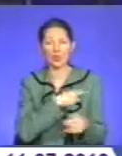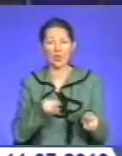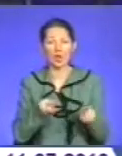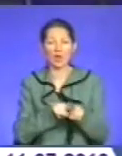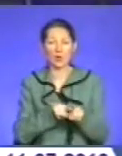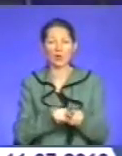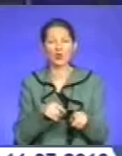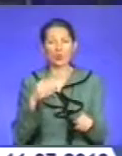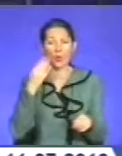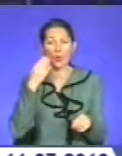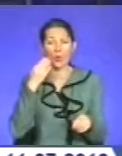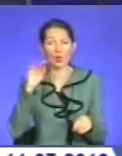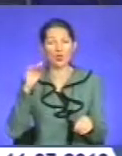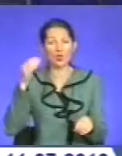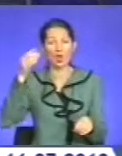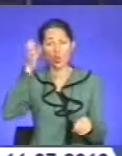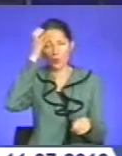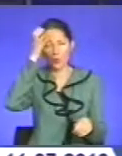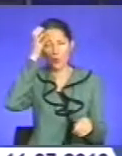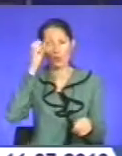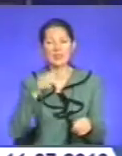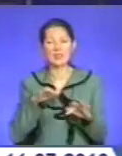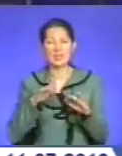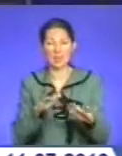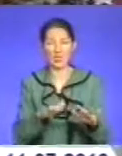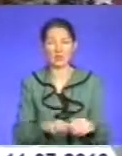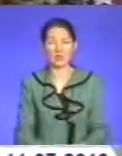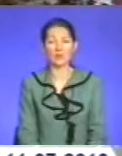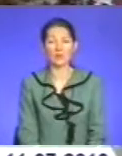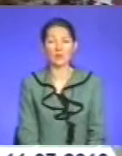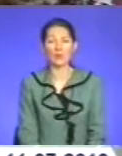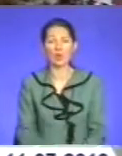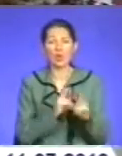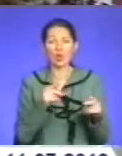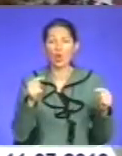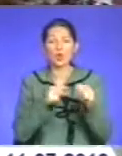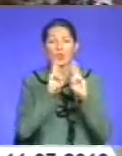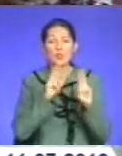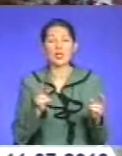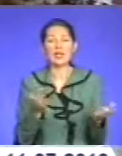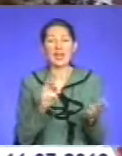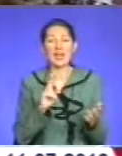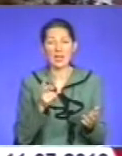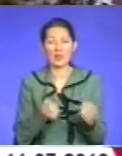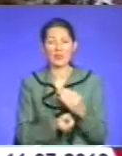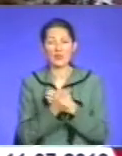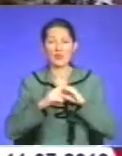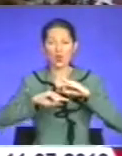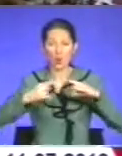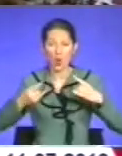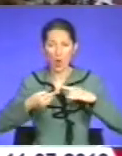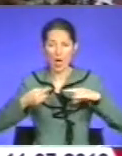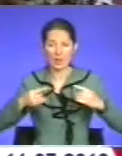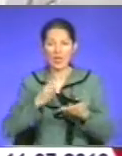розумову діяльність. Детальніше про смаколик дивіться далі. Ніхто точно не знає, де і як з'явився шоколад, та є факти,